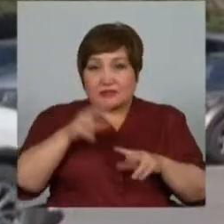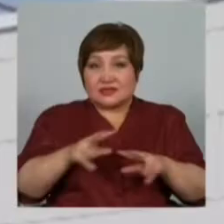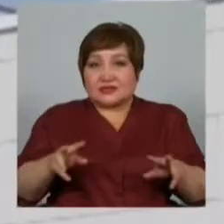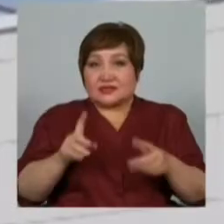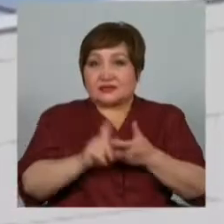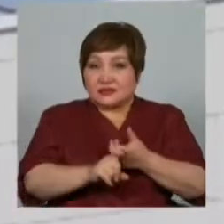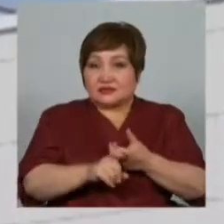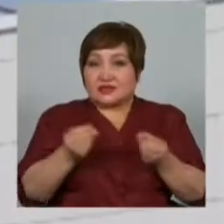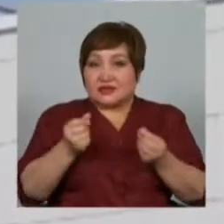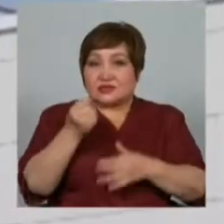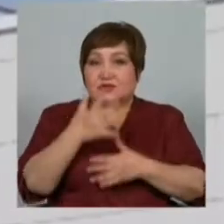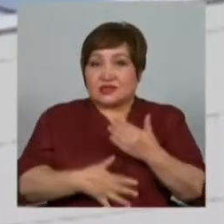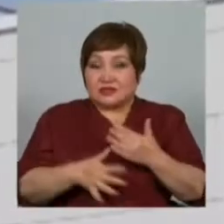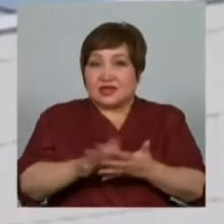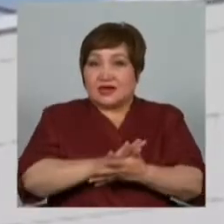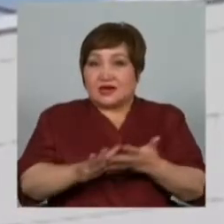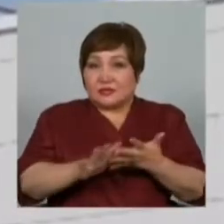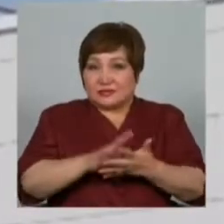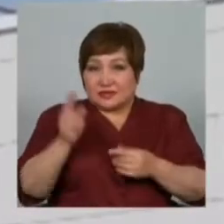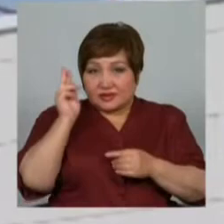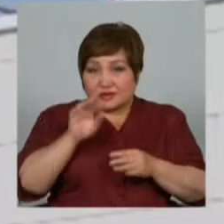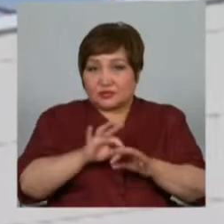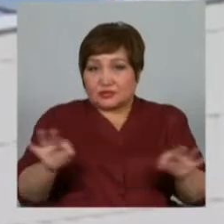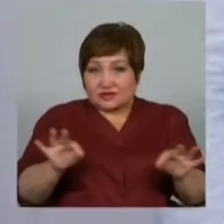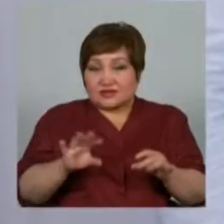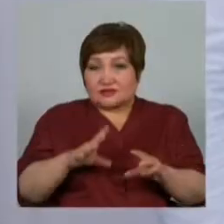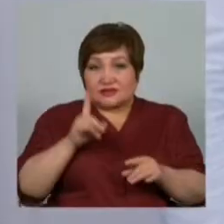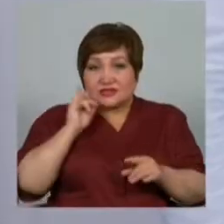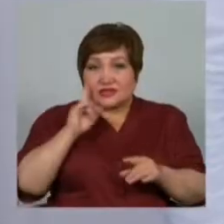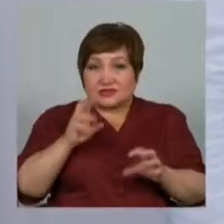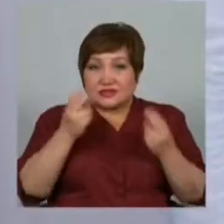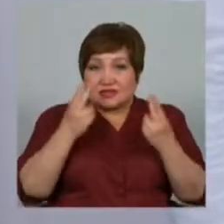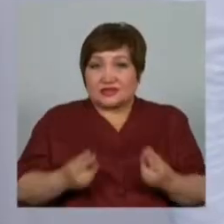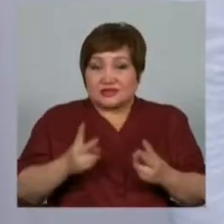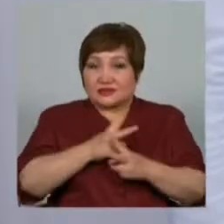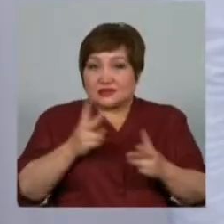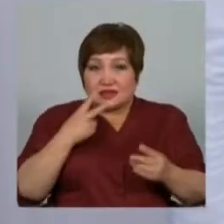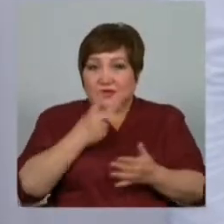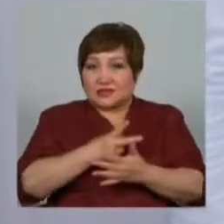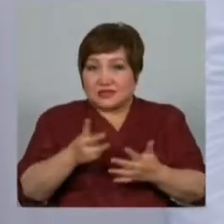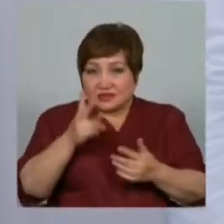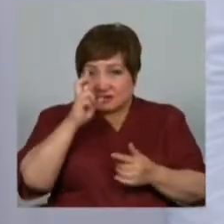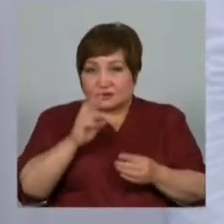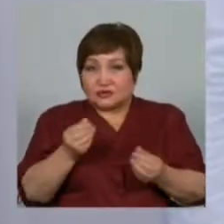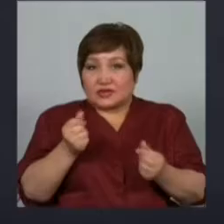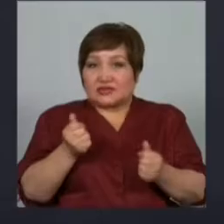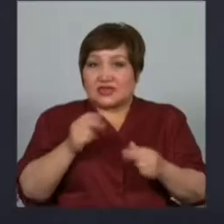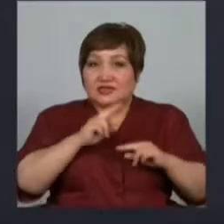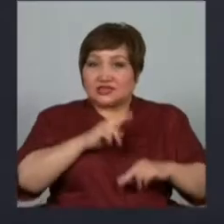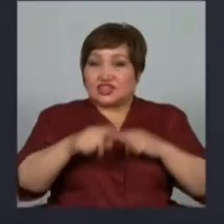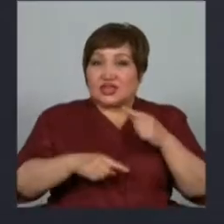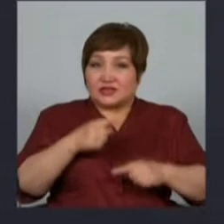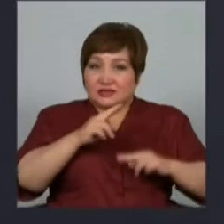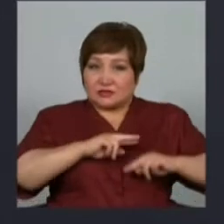орталығының өкілдері грантта оқыған кез келген жас маман ешқандай жағдайға қарамастан бюджет қаржысын еңбек ету арқылы қайтаруы тиіс.